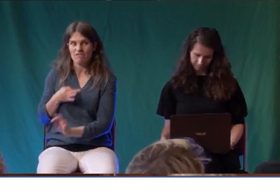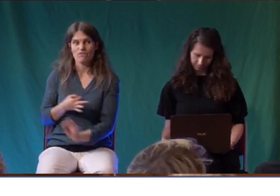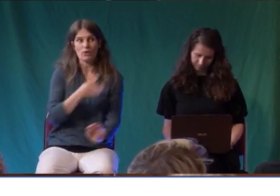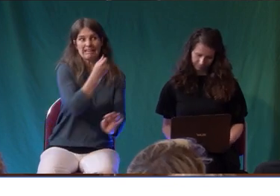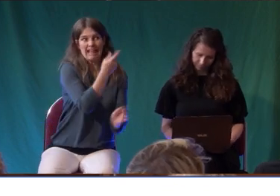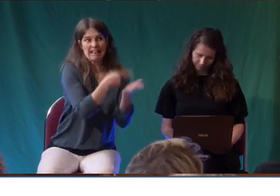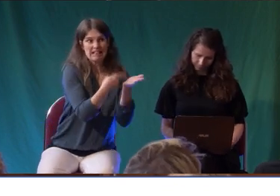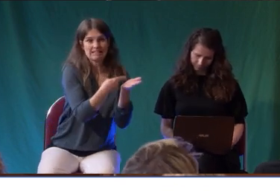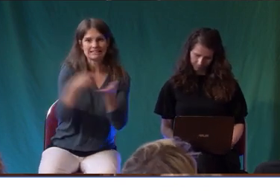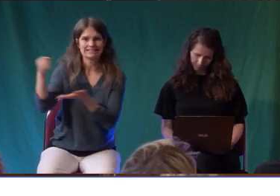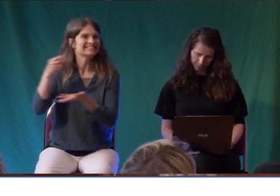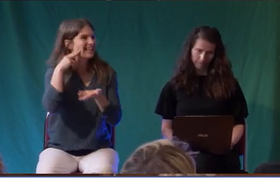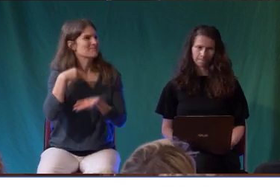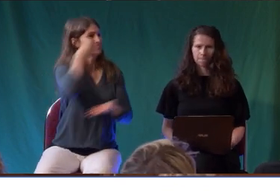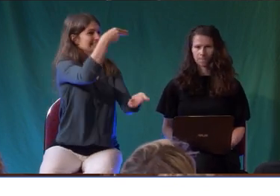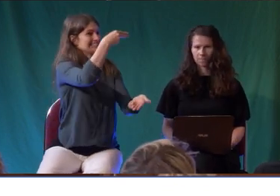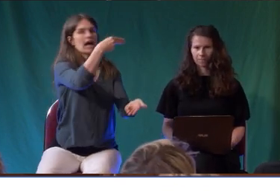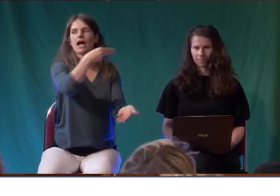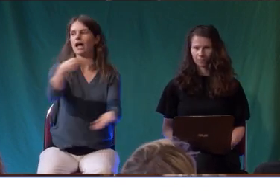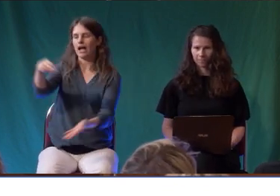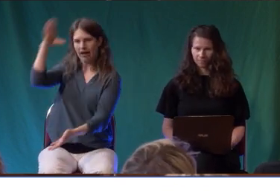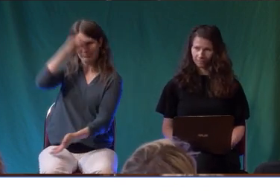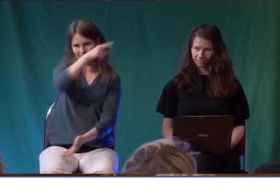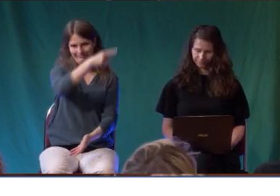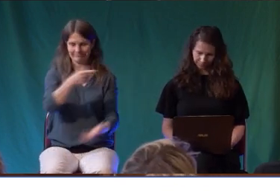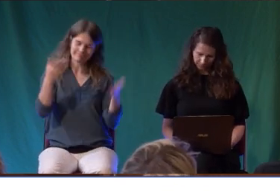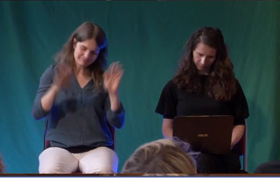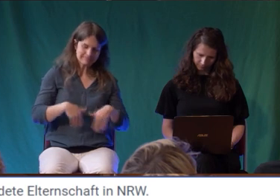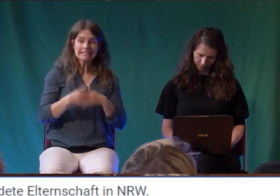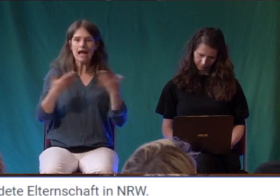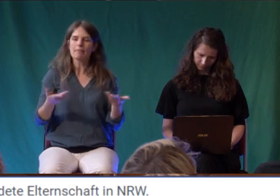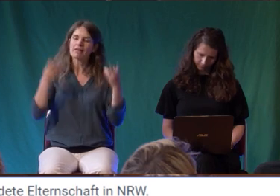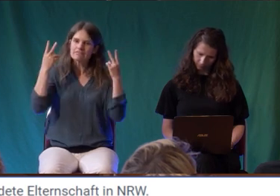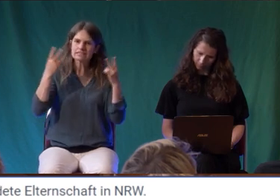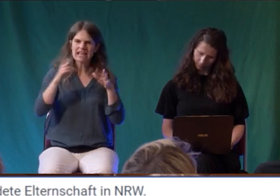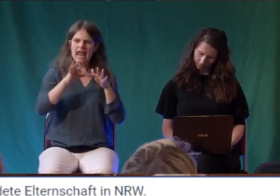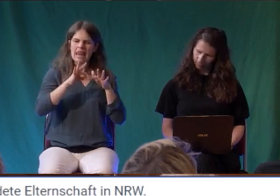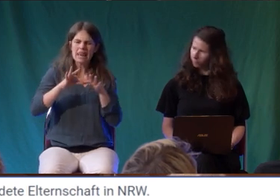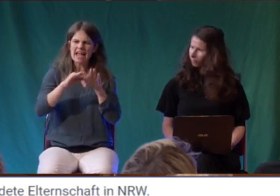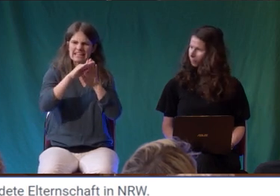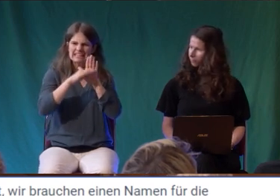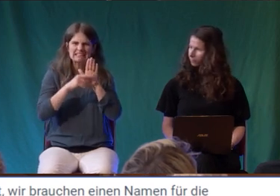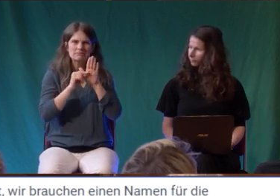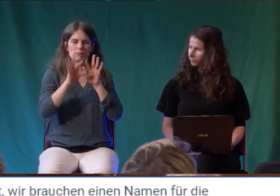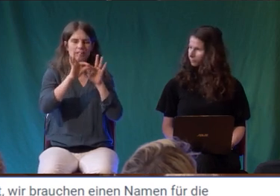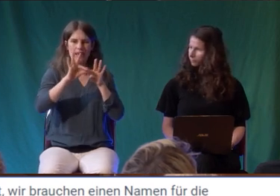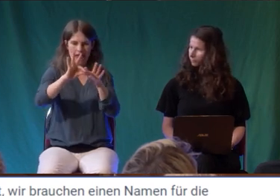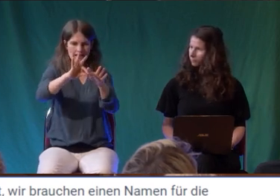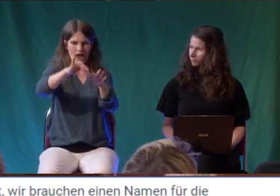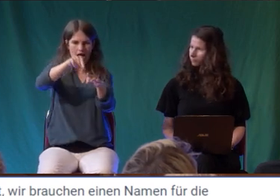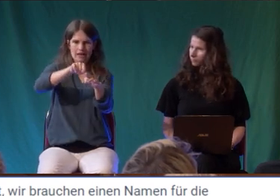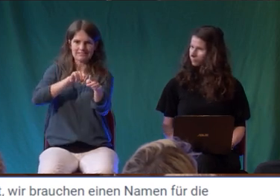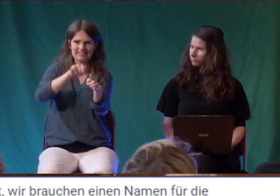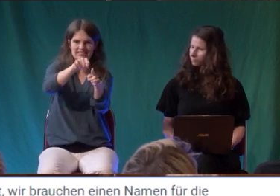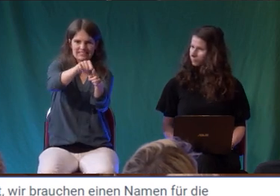ne und aber wichtig ist es geht um Leitlinien leiten ist immer wo soll es hingehen woran kann ich mich halten was